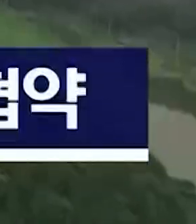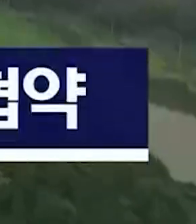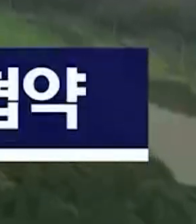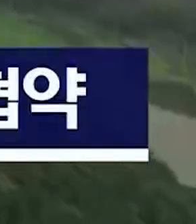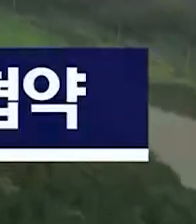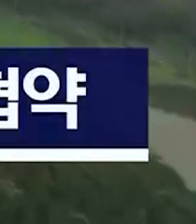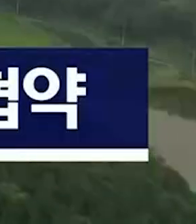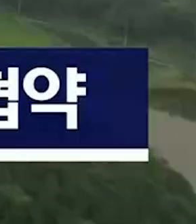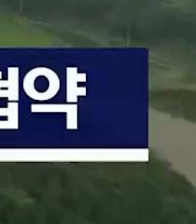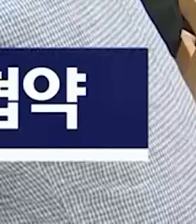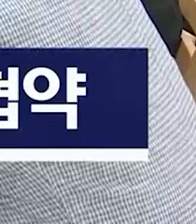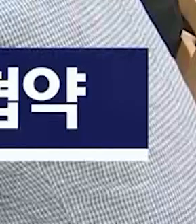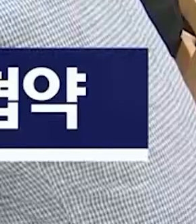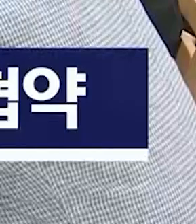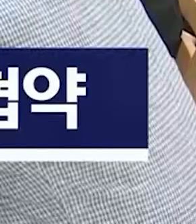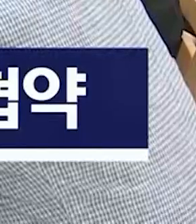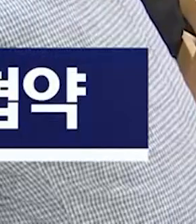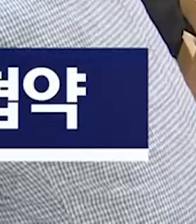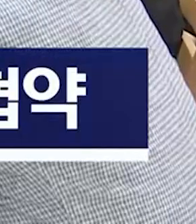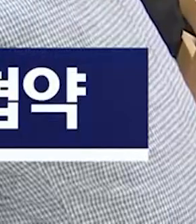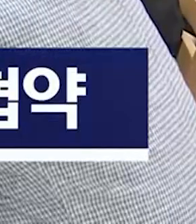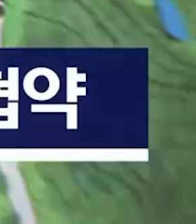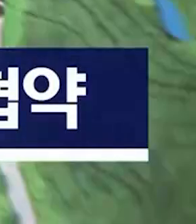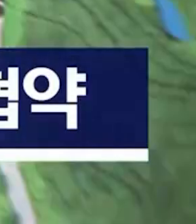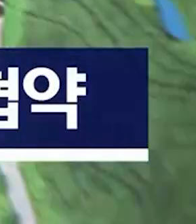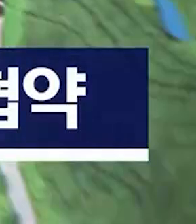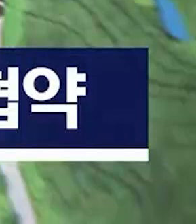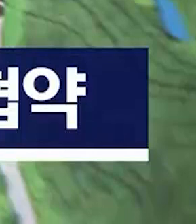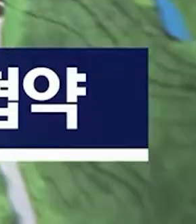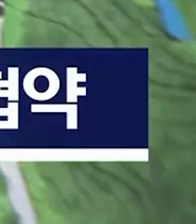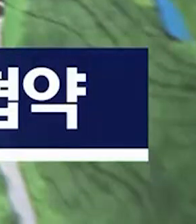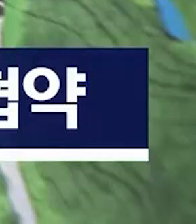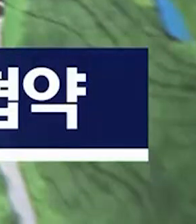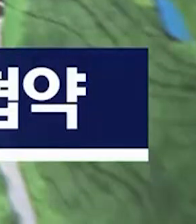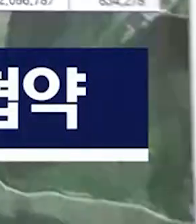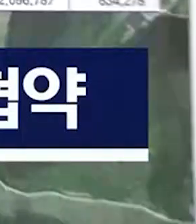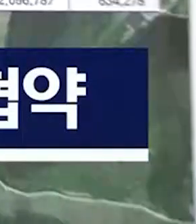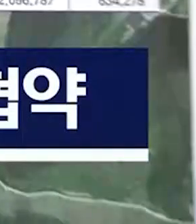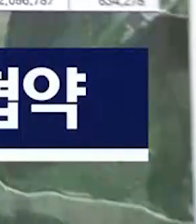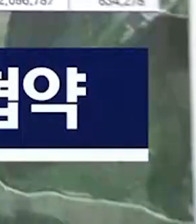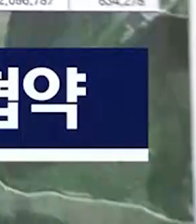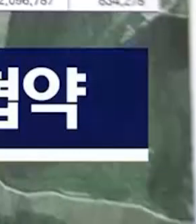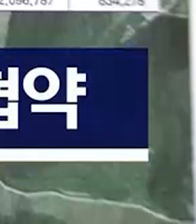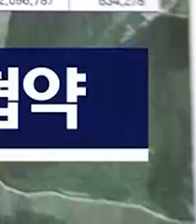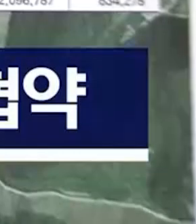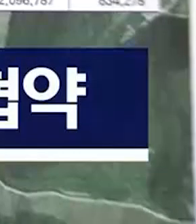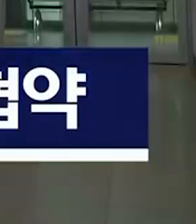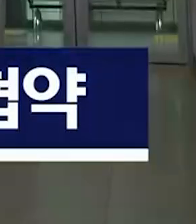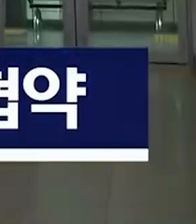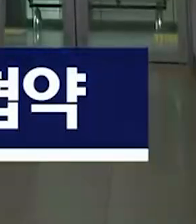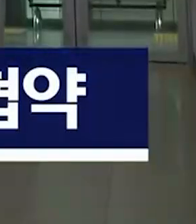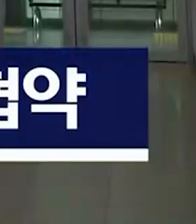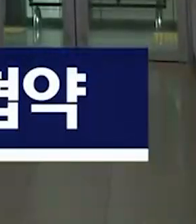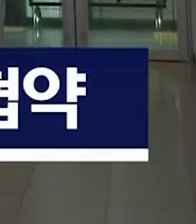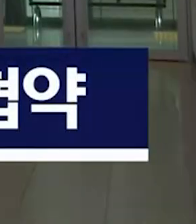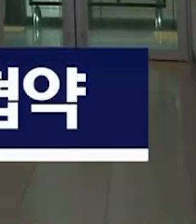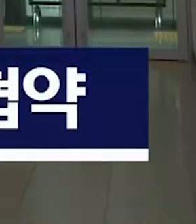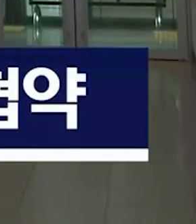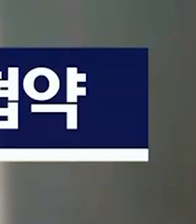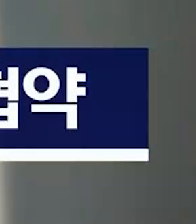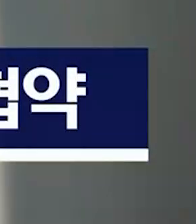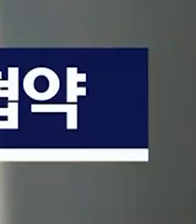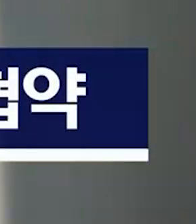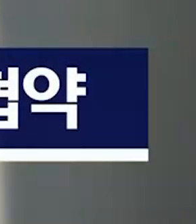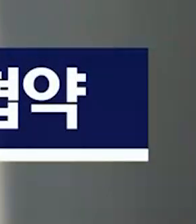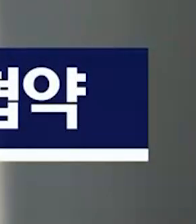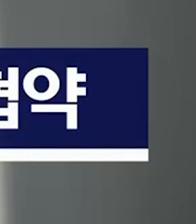담양군이 추진 중인 65만 평 규모의 복합관광단지 사업을 둘러싸고 갖가지 의혹이 쏟아져 나오고 있습니다. 군과 업체가